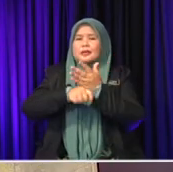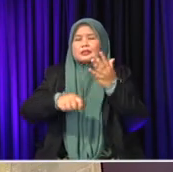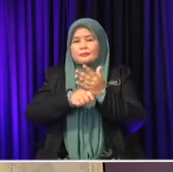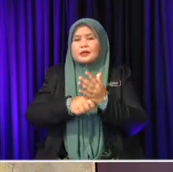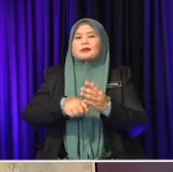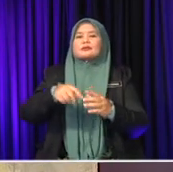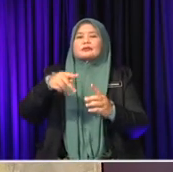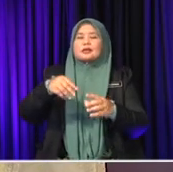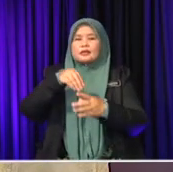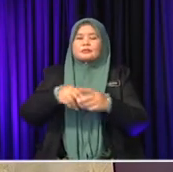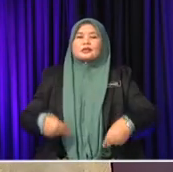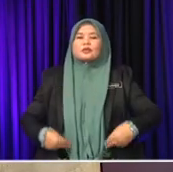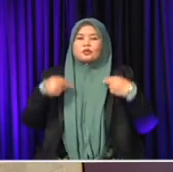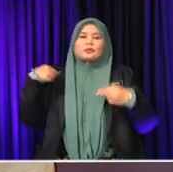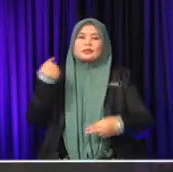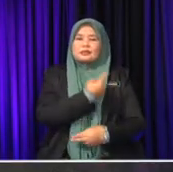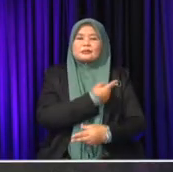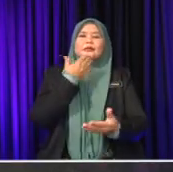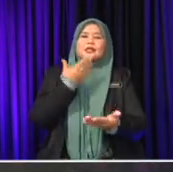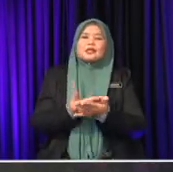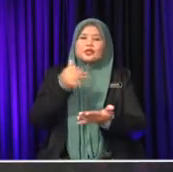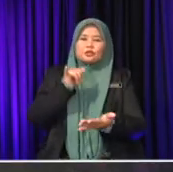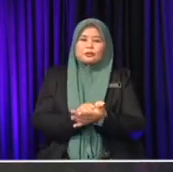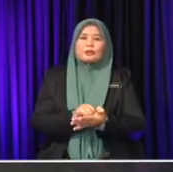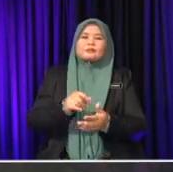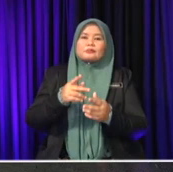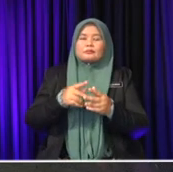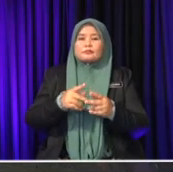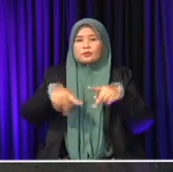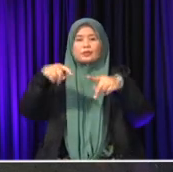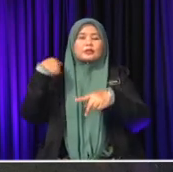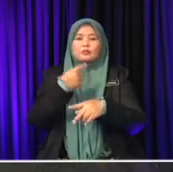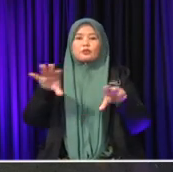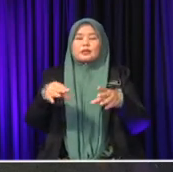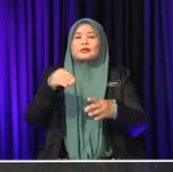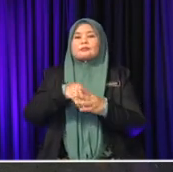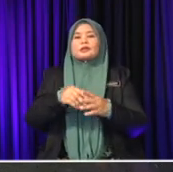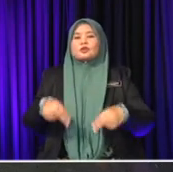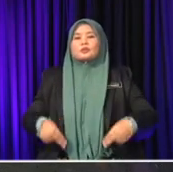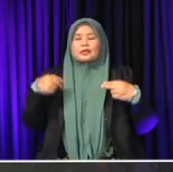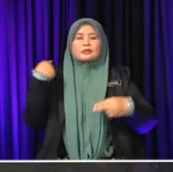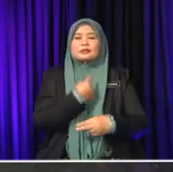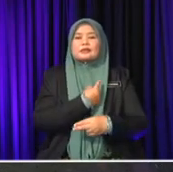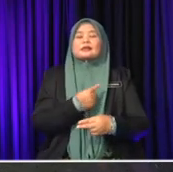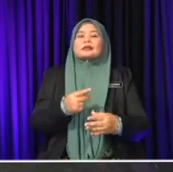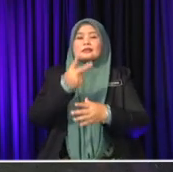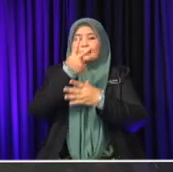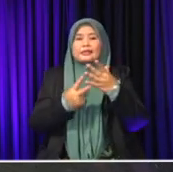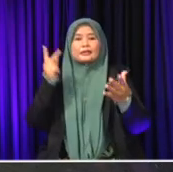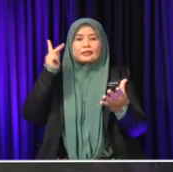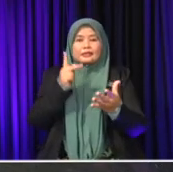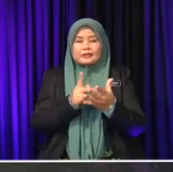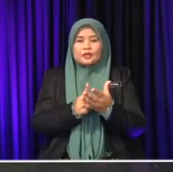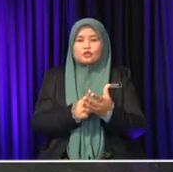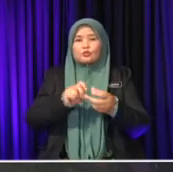dalam hidup kita Oke jadi itulah yang perlu kita buat dalam kehidupan saling kenal mengenali supaya kita